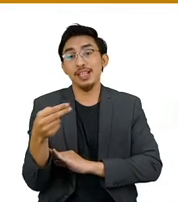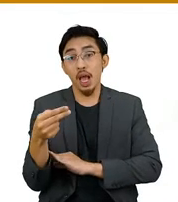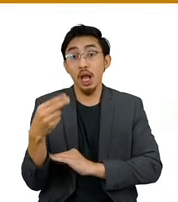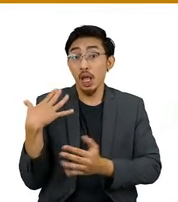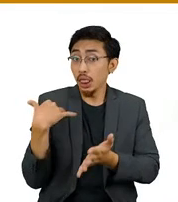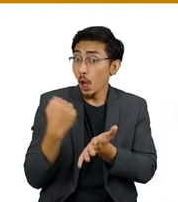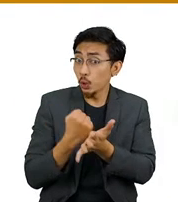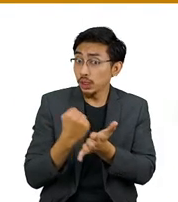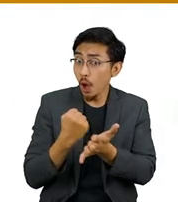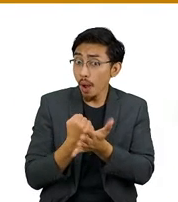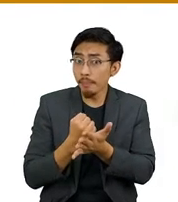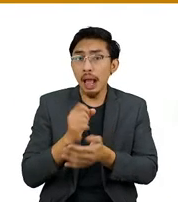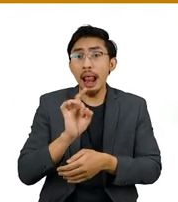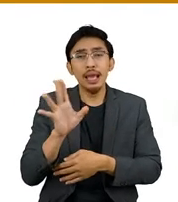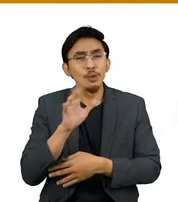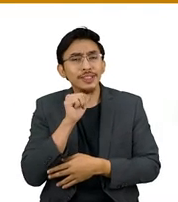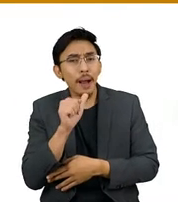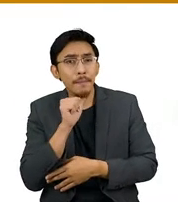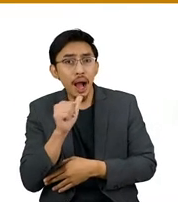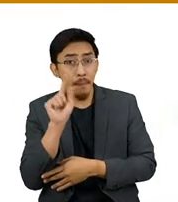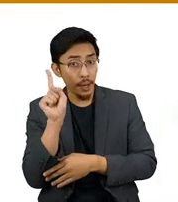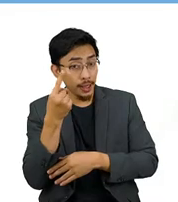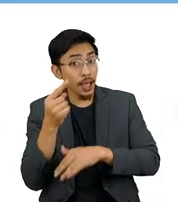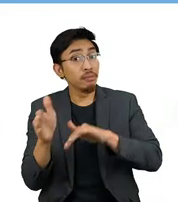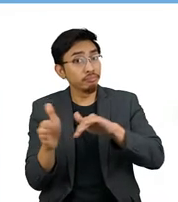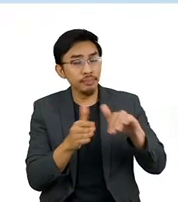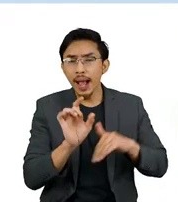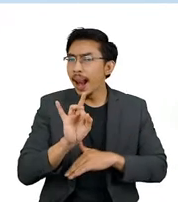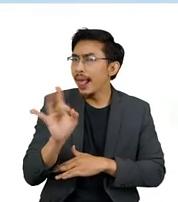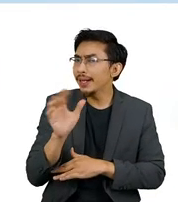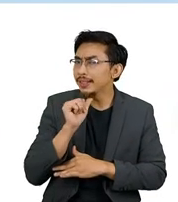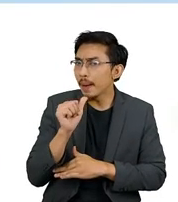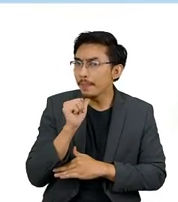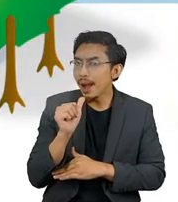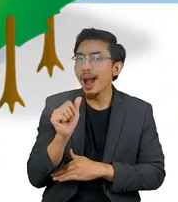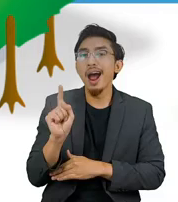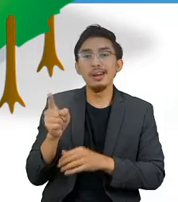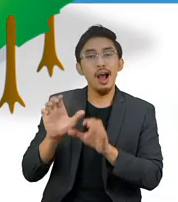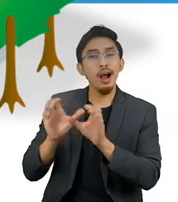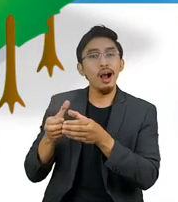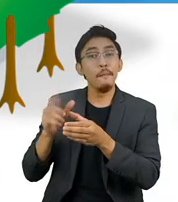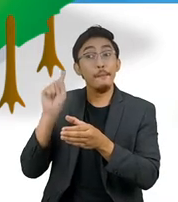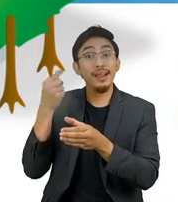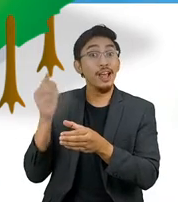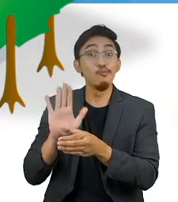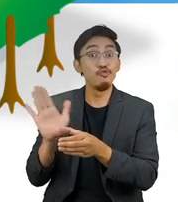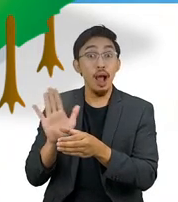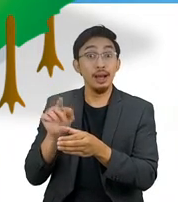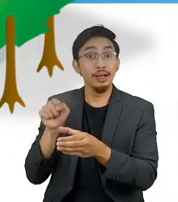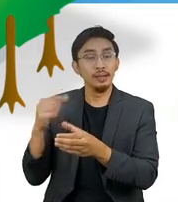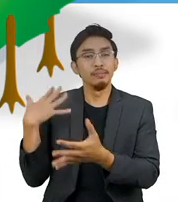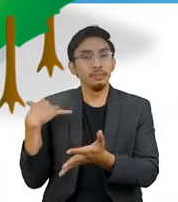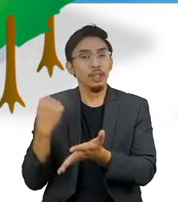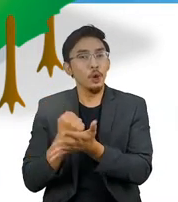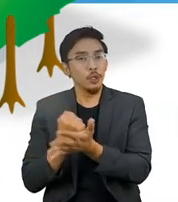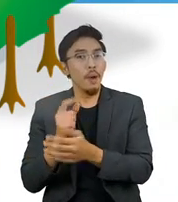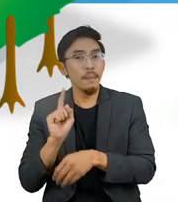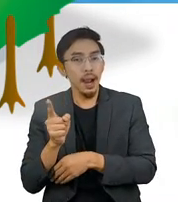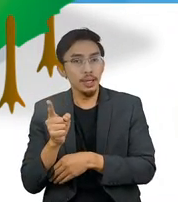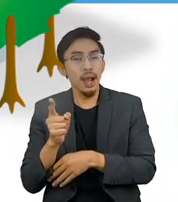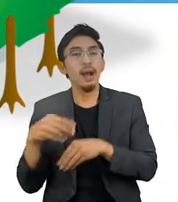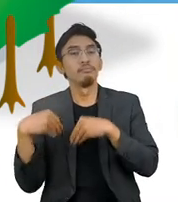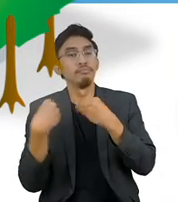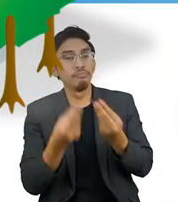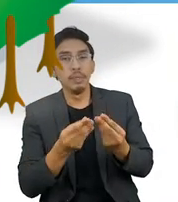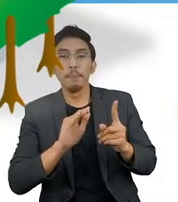terus siapa lagi nih yang bertanggungjawab selain pemerintah ada juga pihak non pemerintah yang turut bertanggungjawab dalam